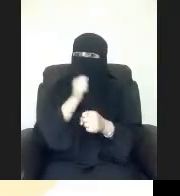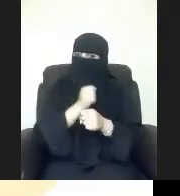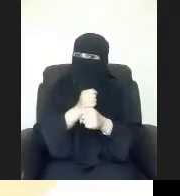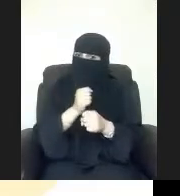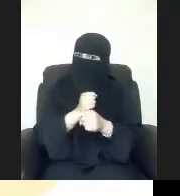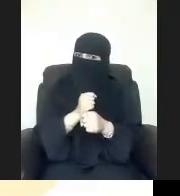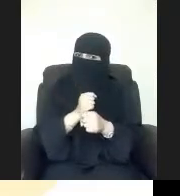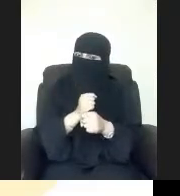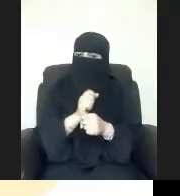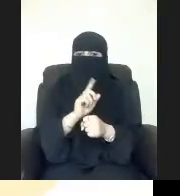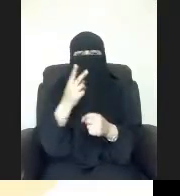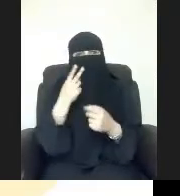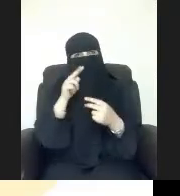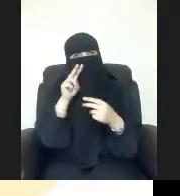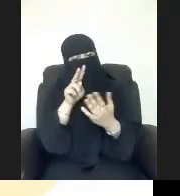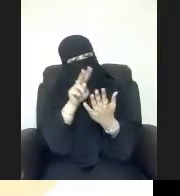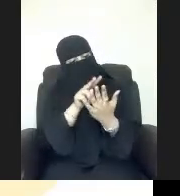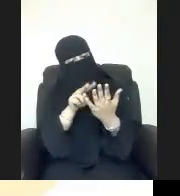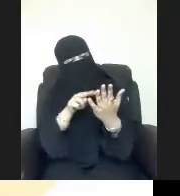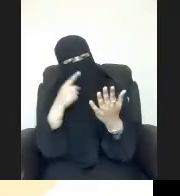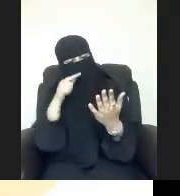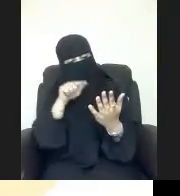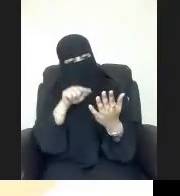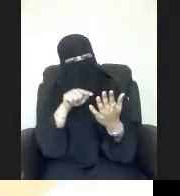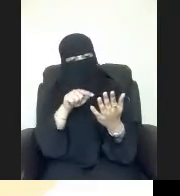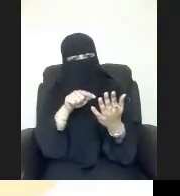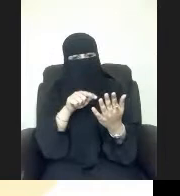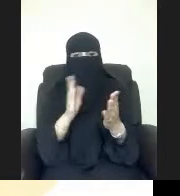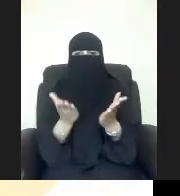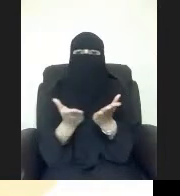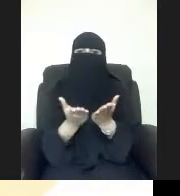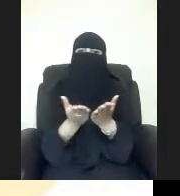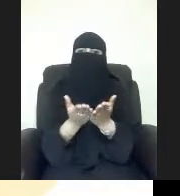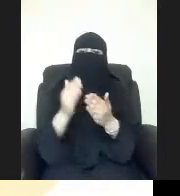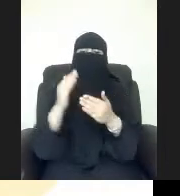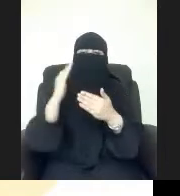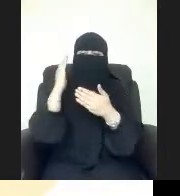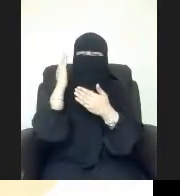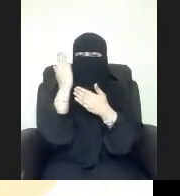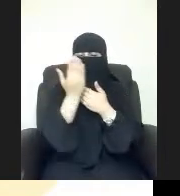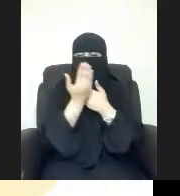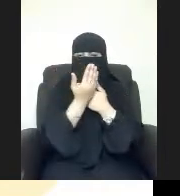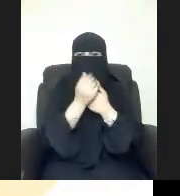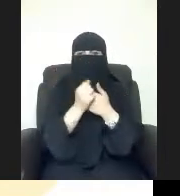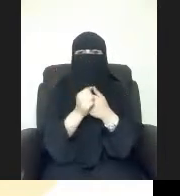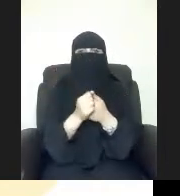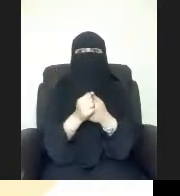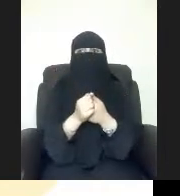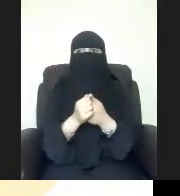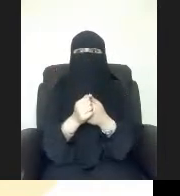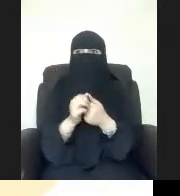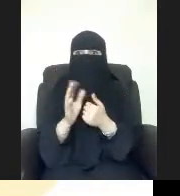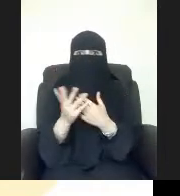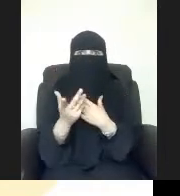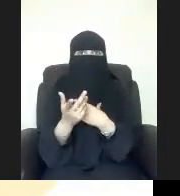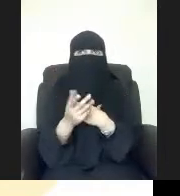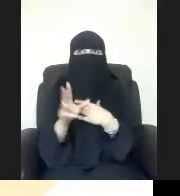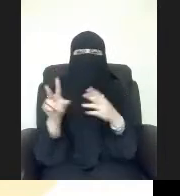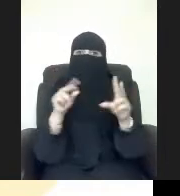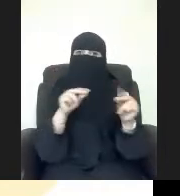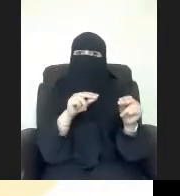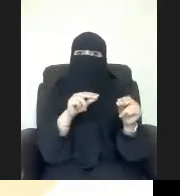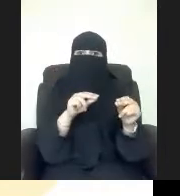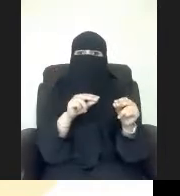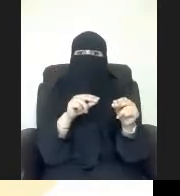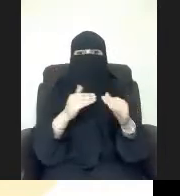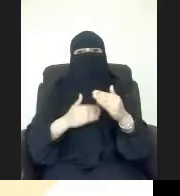بالملاحظة عبر المنهج الخفي، يستطيع أنه يكتسب مهارات كثيرة. مثل الآن لما أنت تبني هذه المهارات